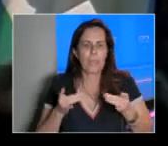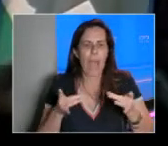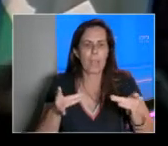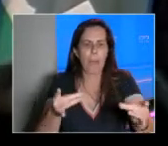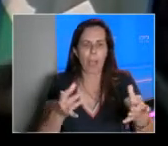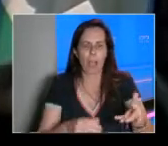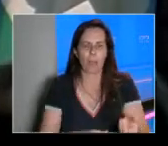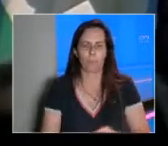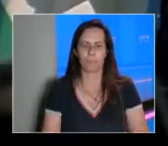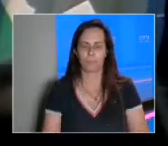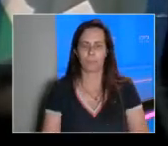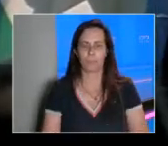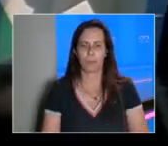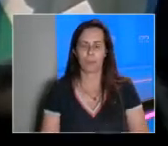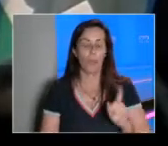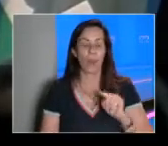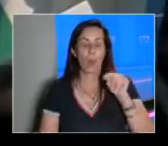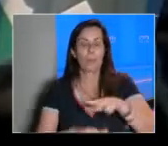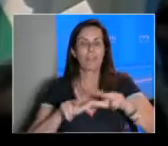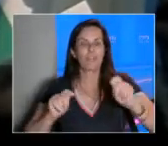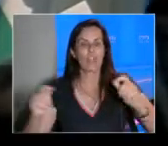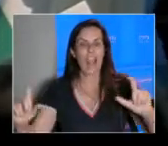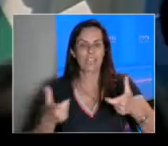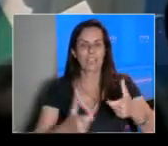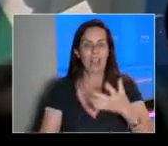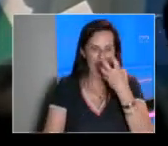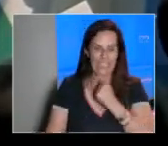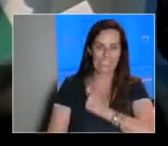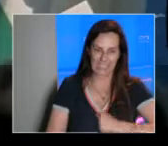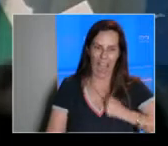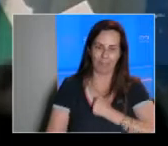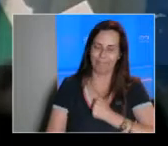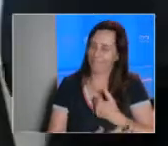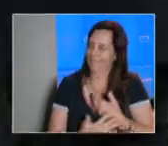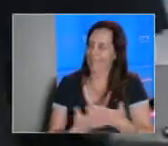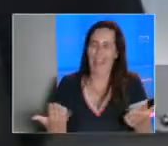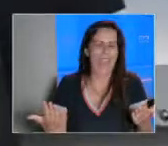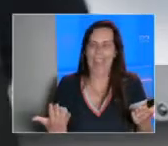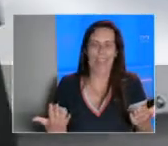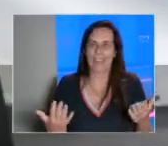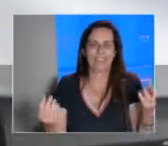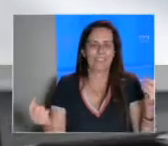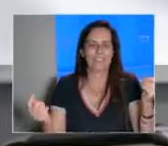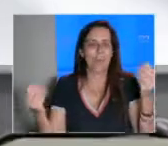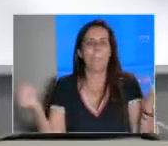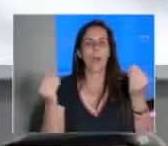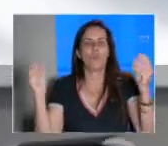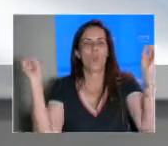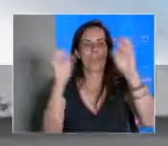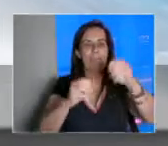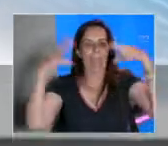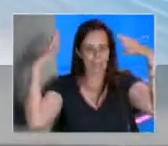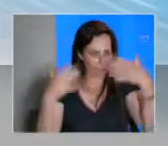ההדבקה ההמונית הזאת, שזה לא הסגר? לצערי הרב, אין לנו איזה ניסים ונפלאות, ולא משהו שלא